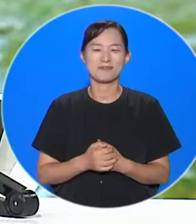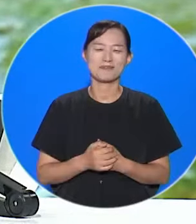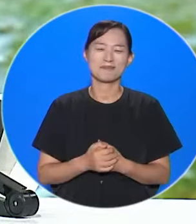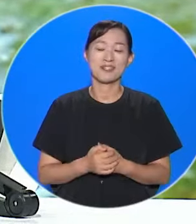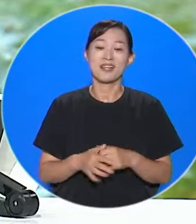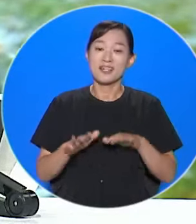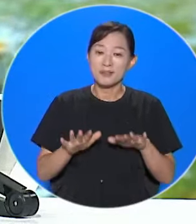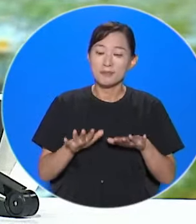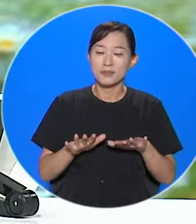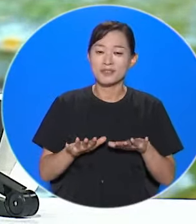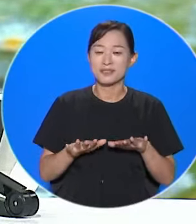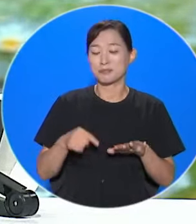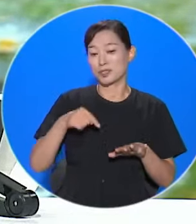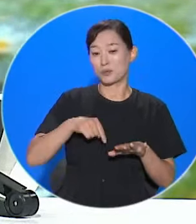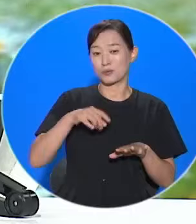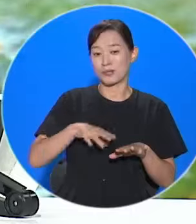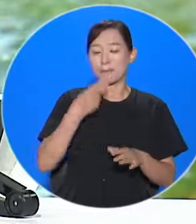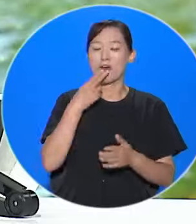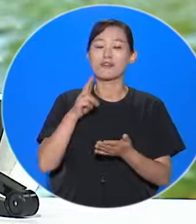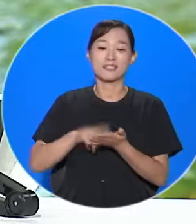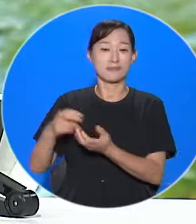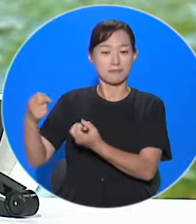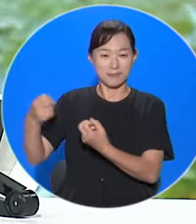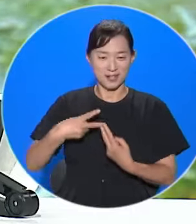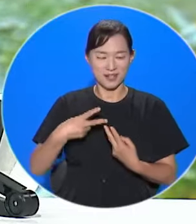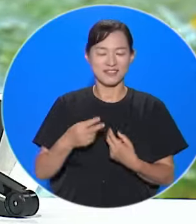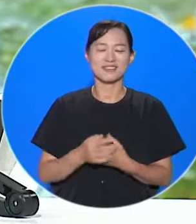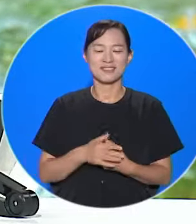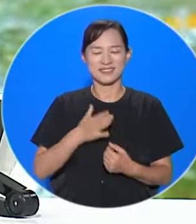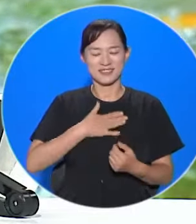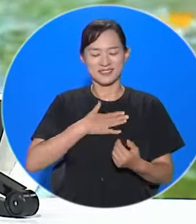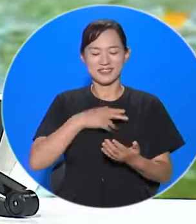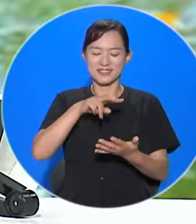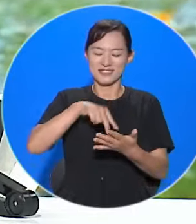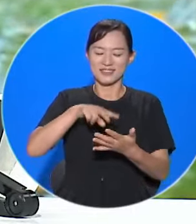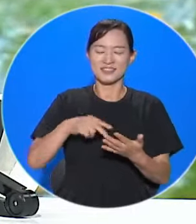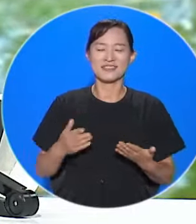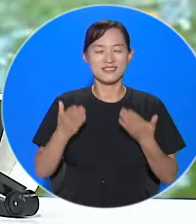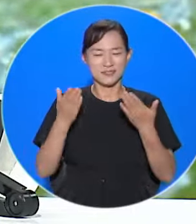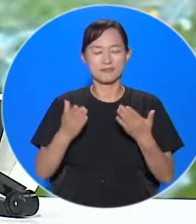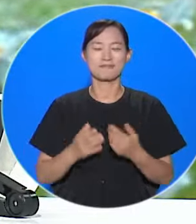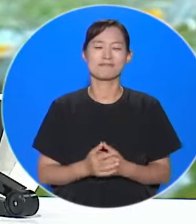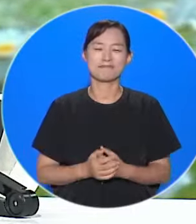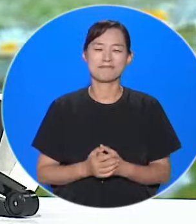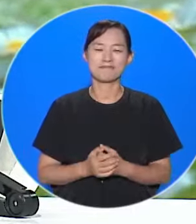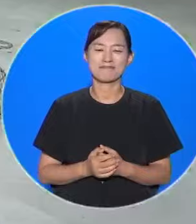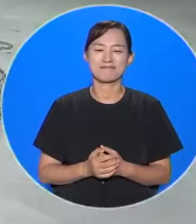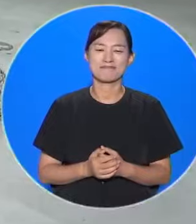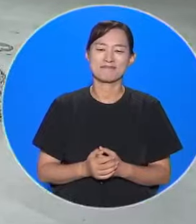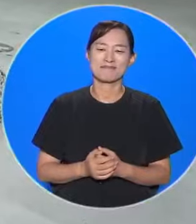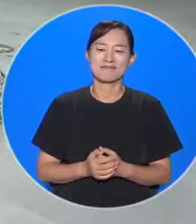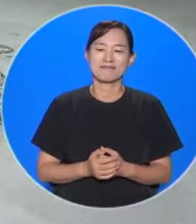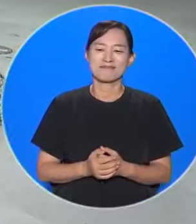네, 이번에는 달리다금으로 들어온 편지 사연이 있는데요. 제가 한번 읽어보도록 하겠습니다.